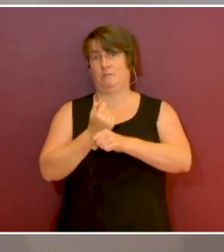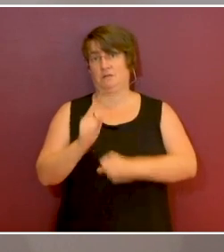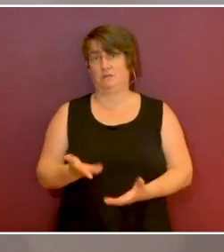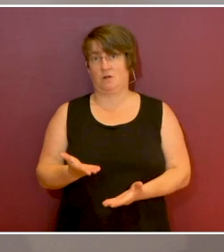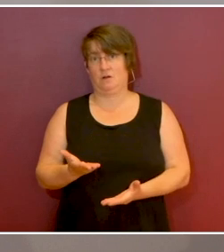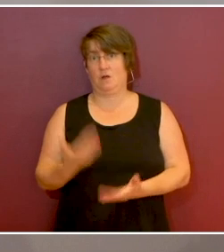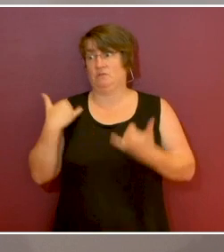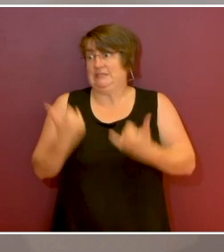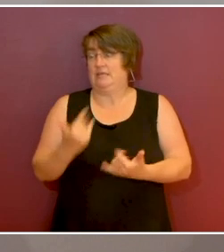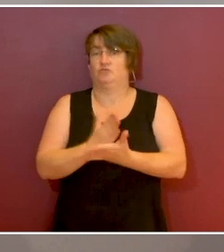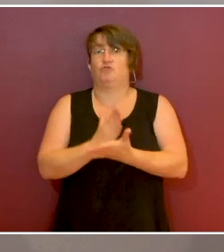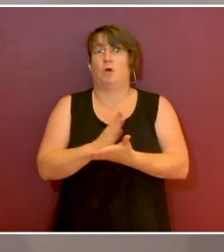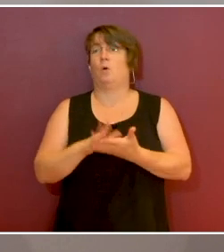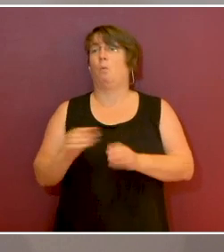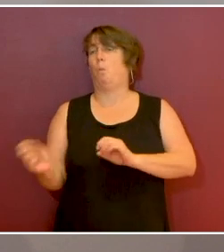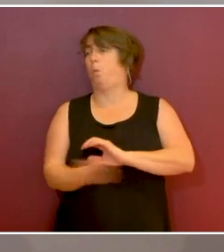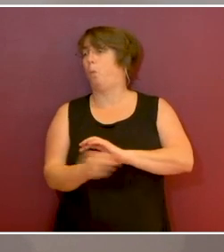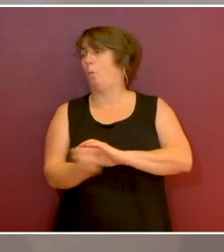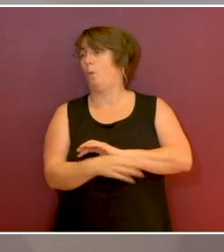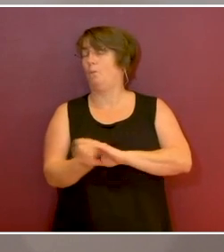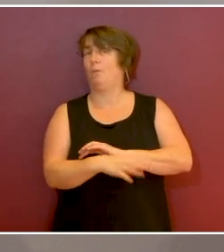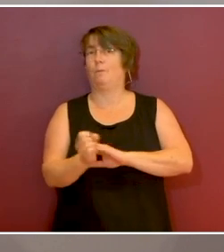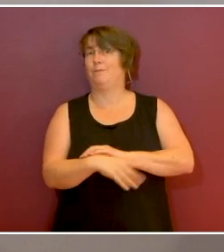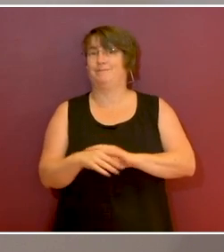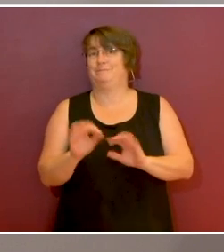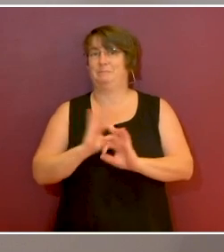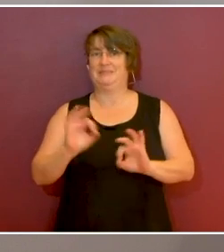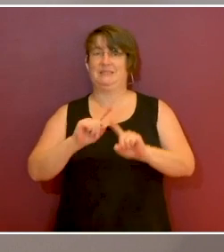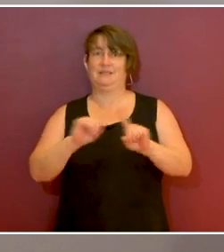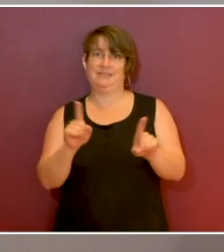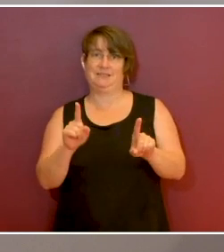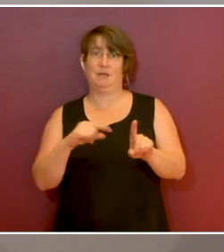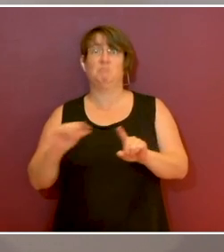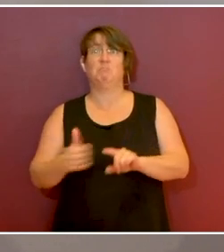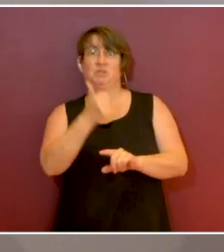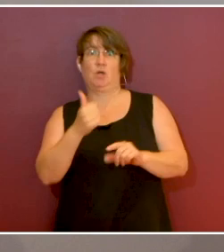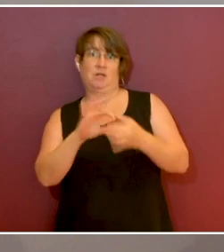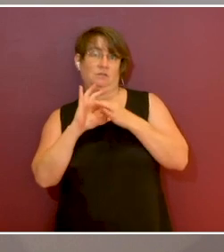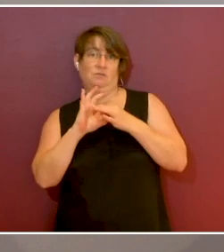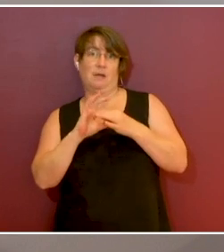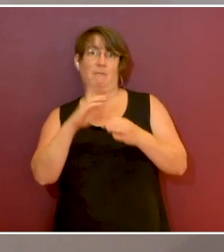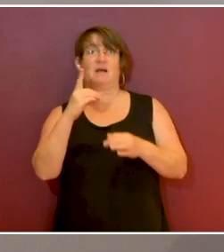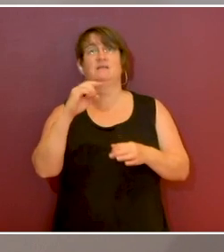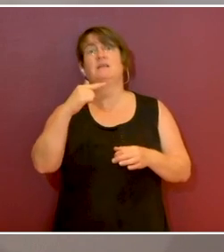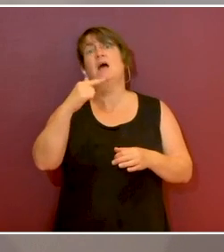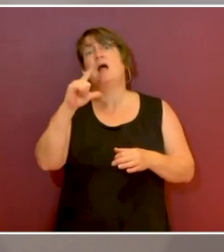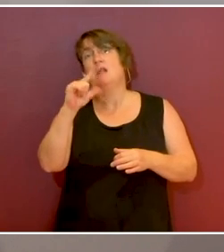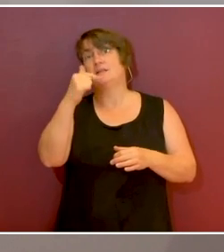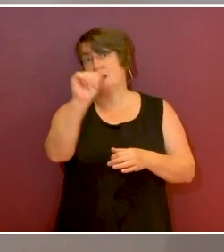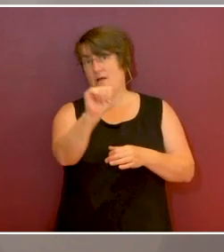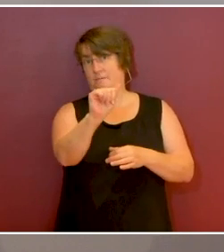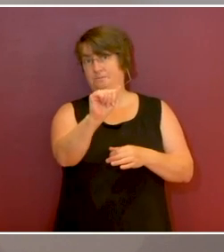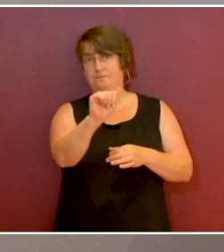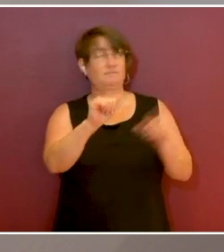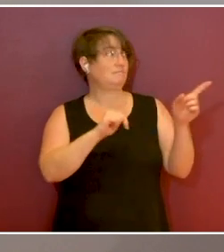jetzt schon abgewöhnen, gerade im Angesicht von Delta. Wissen Sie, Herr Voracci, im Nachhinein ist man immer klüger, aber wenn man es nicht weiß, dann ist